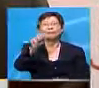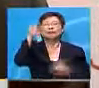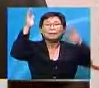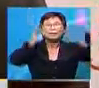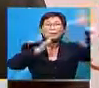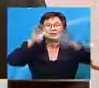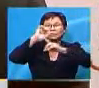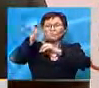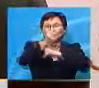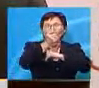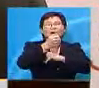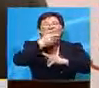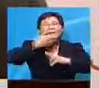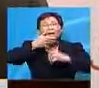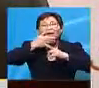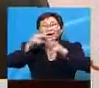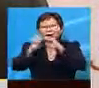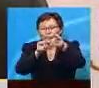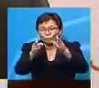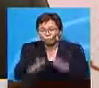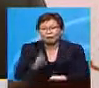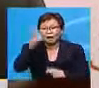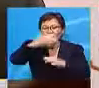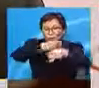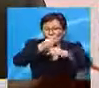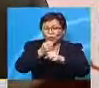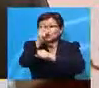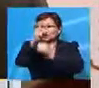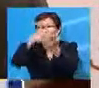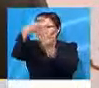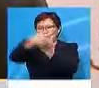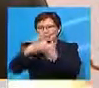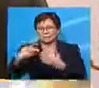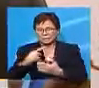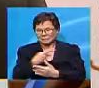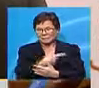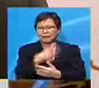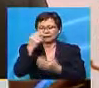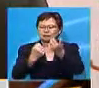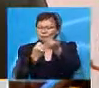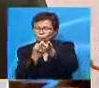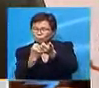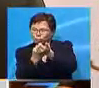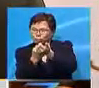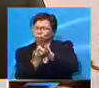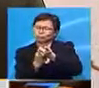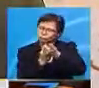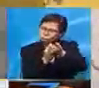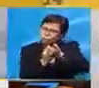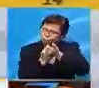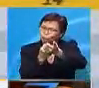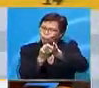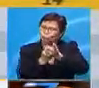Association of Young Entrepreneurs. Mereka akan buat satu program ya, dan kita akan sokong dari belakang. Lah.